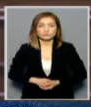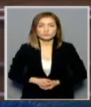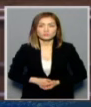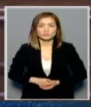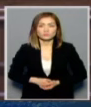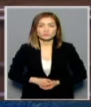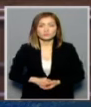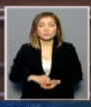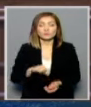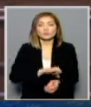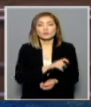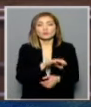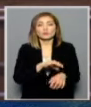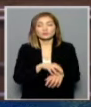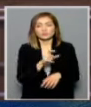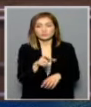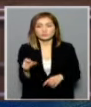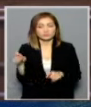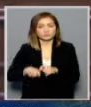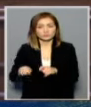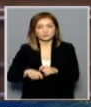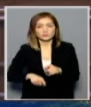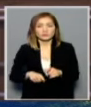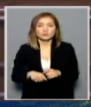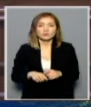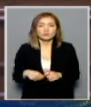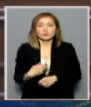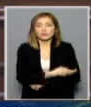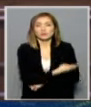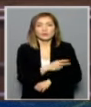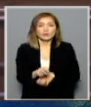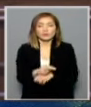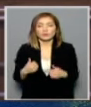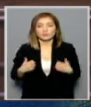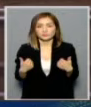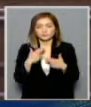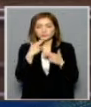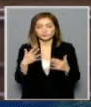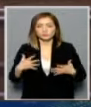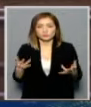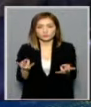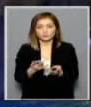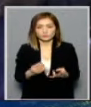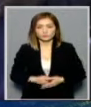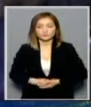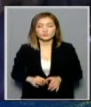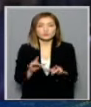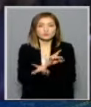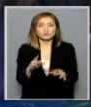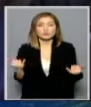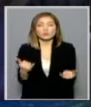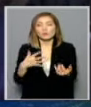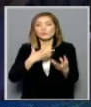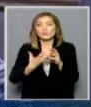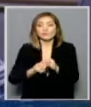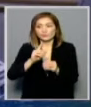Нашақорлық есепте тұрған адамдарды бақылау, емдеу мен сауықтыруға ерекше назар аударсын. Айта кетейік, өткен